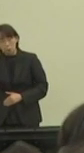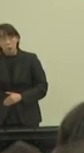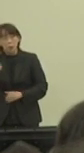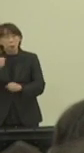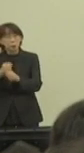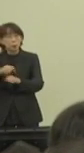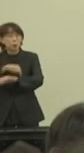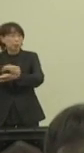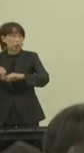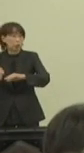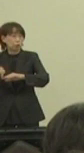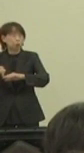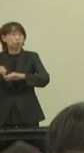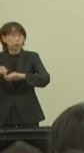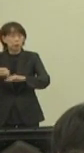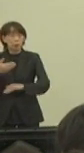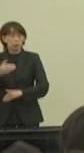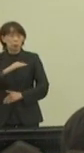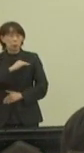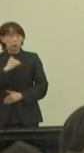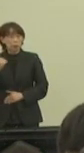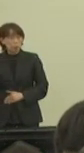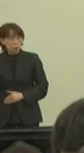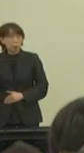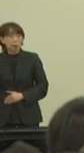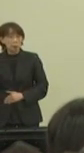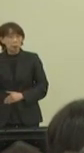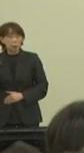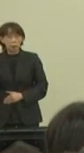対話の場などで意見を交換する